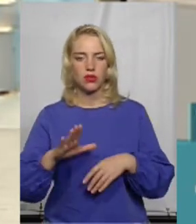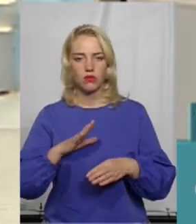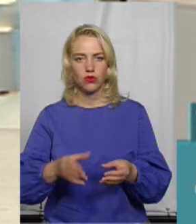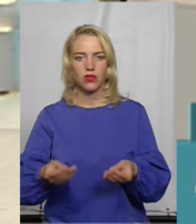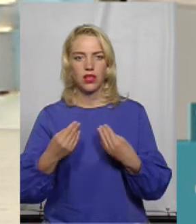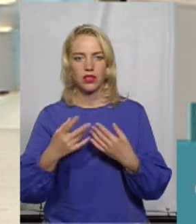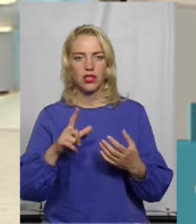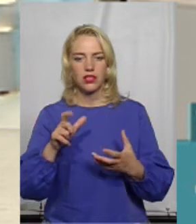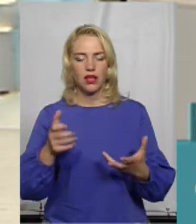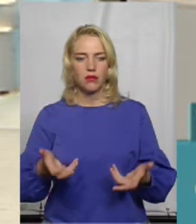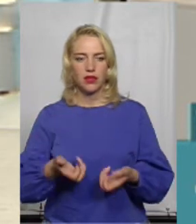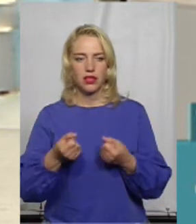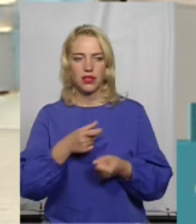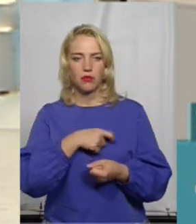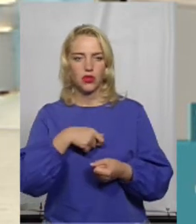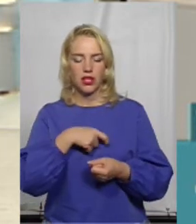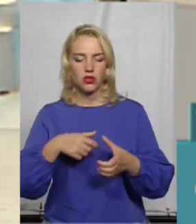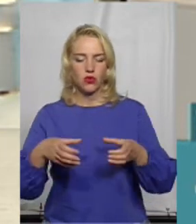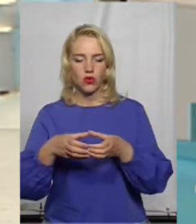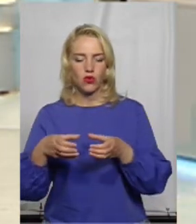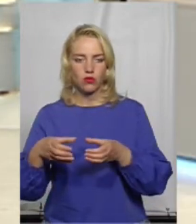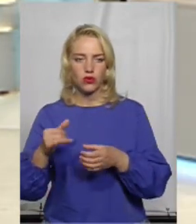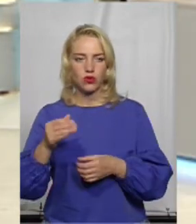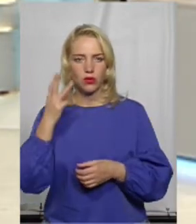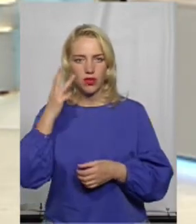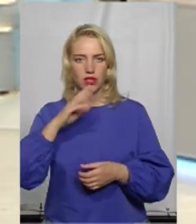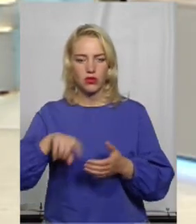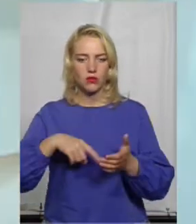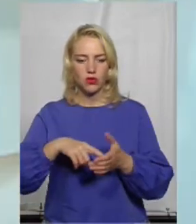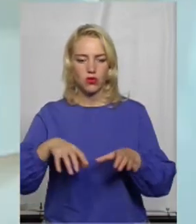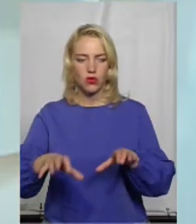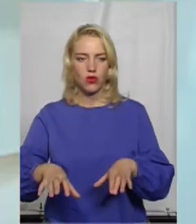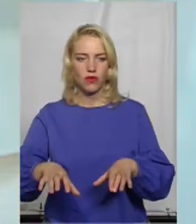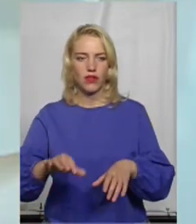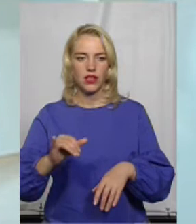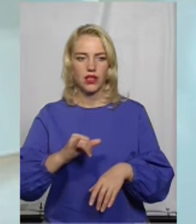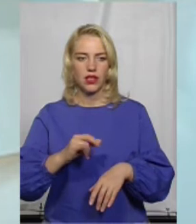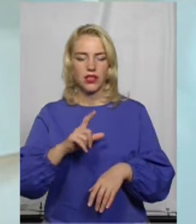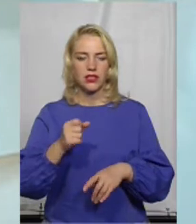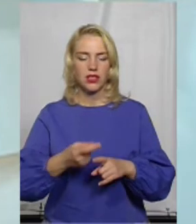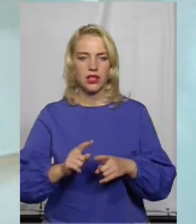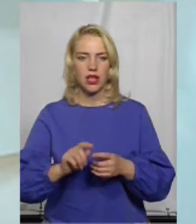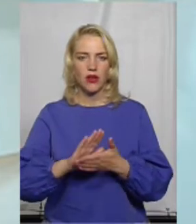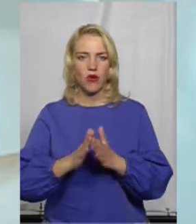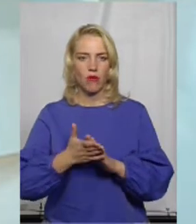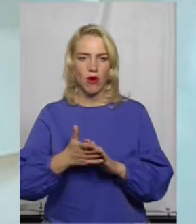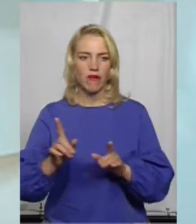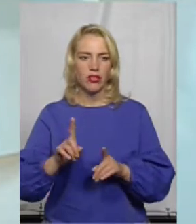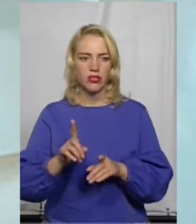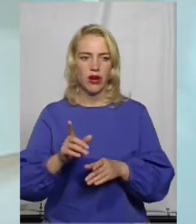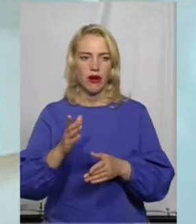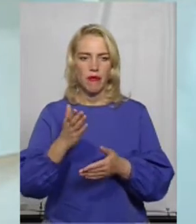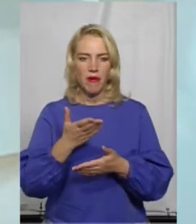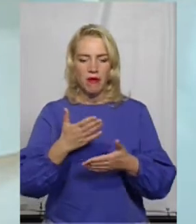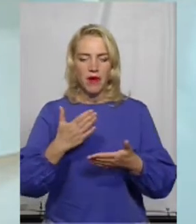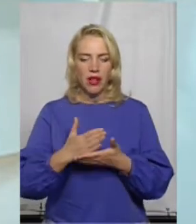за підтримки депутатського корпусу Хмельницького, нашого міського голови, І за тієї умови, що ми мали